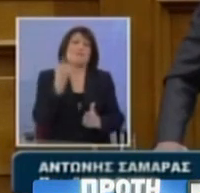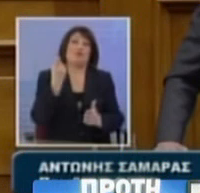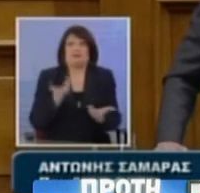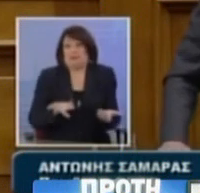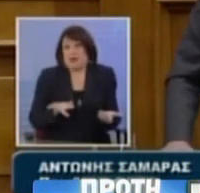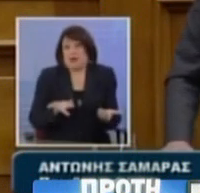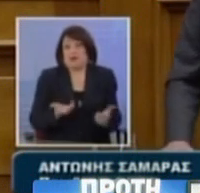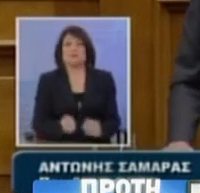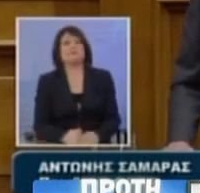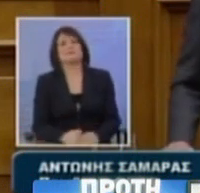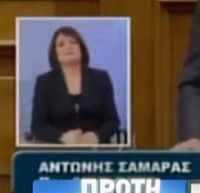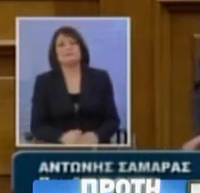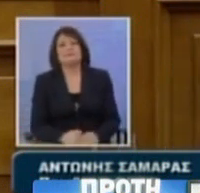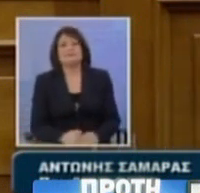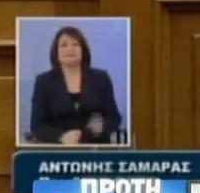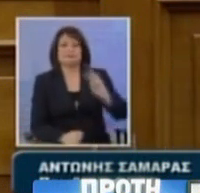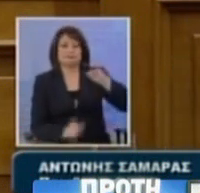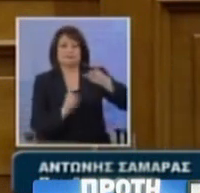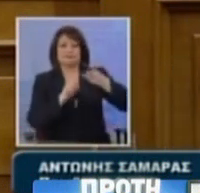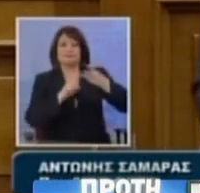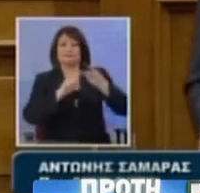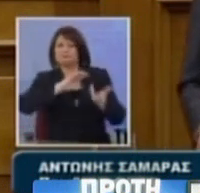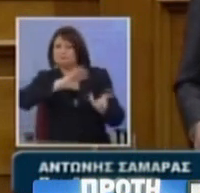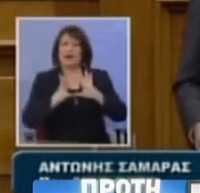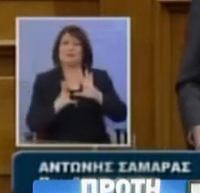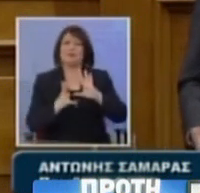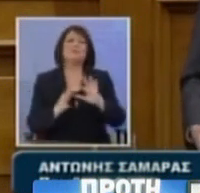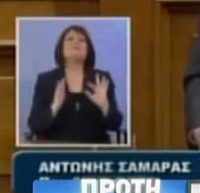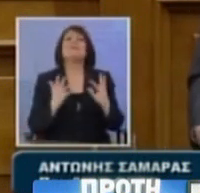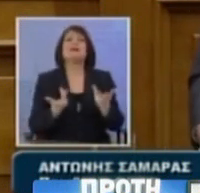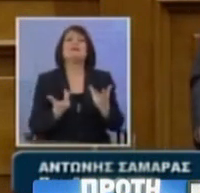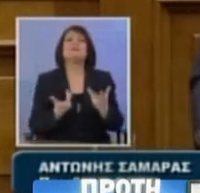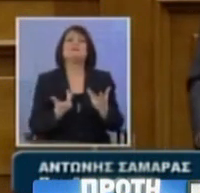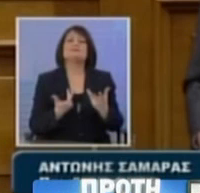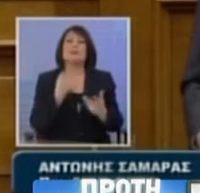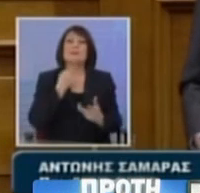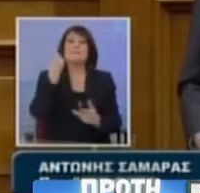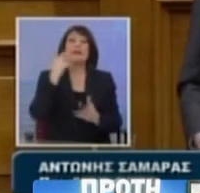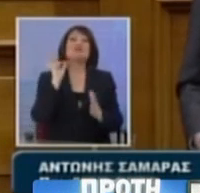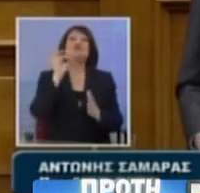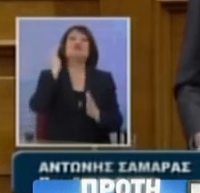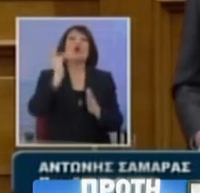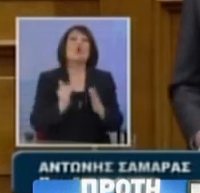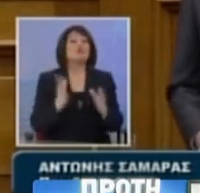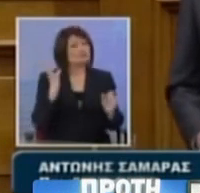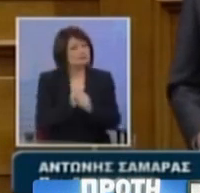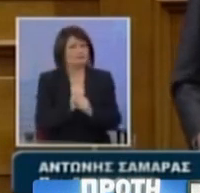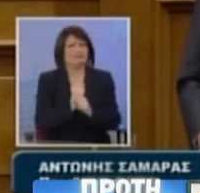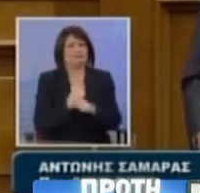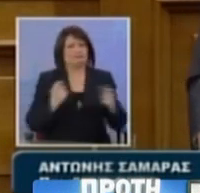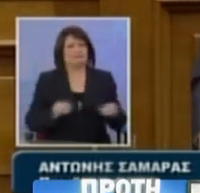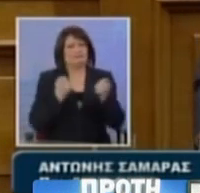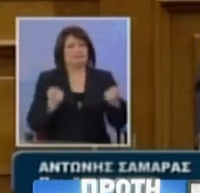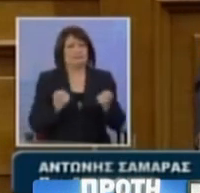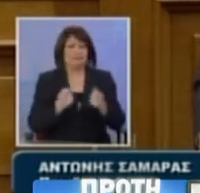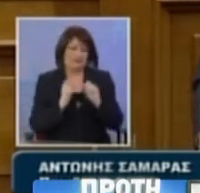Τρίτη μεγάλη ανατροπή, η πραγματοποίηση των περσινών στόχων του προϋπολογισμού. Και αυτό πρωτόγνωρο. Από τους